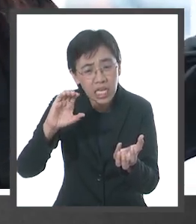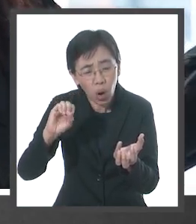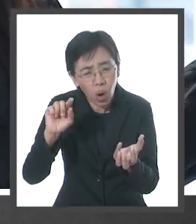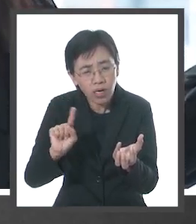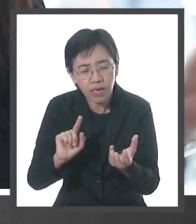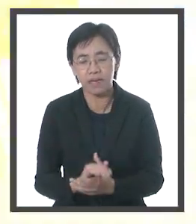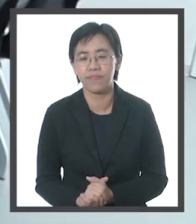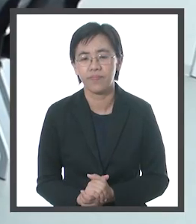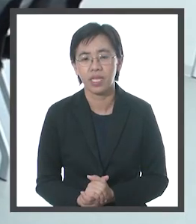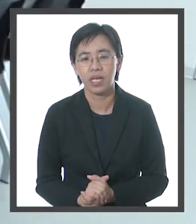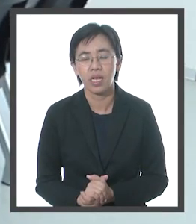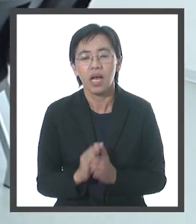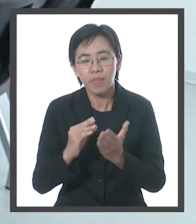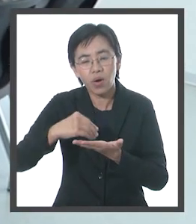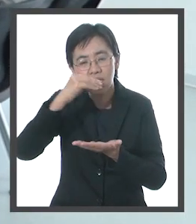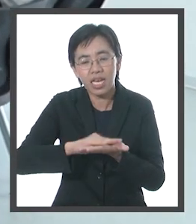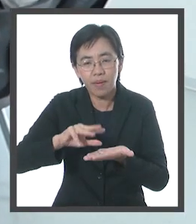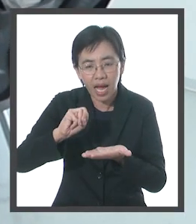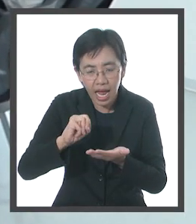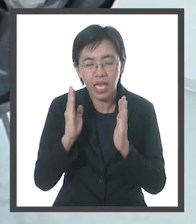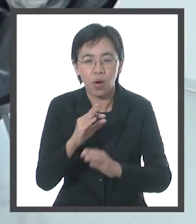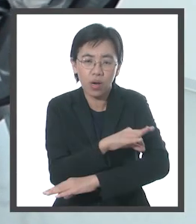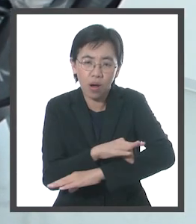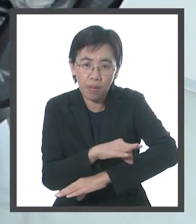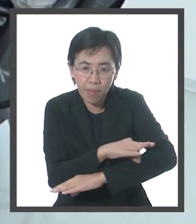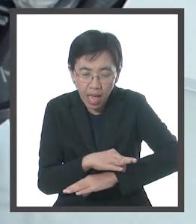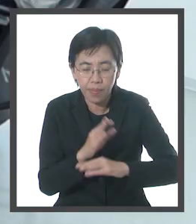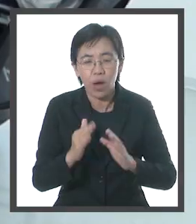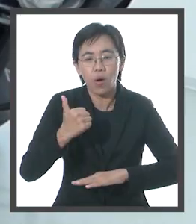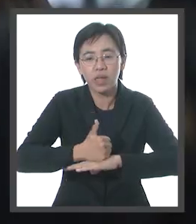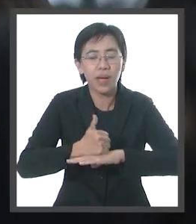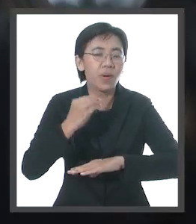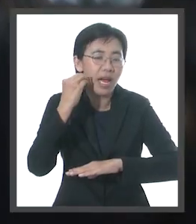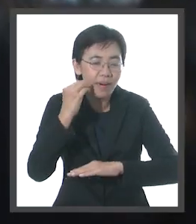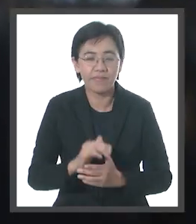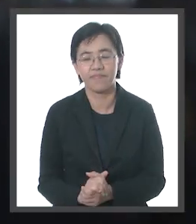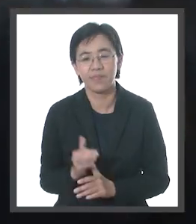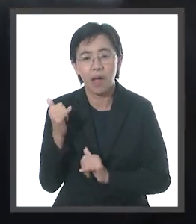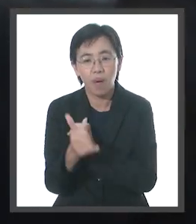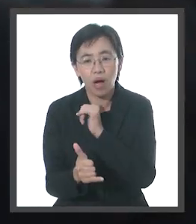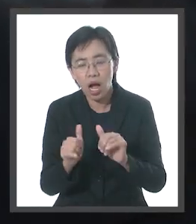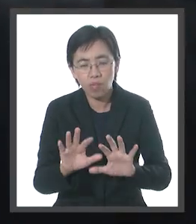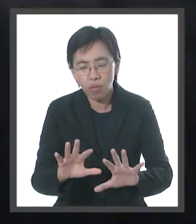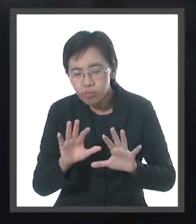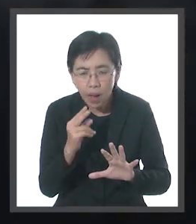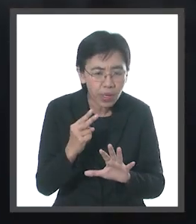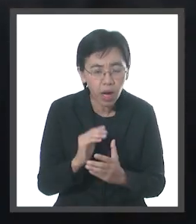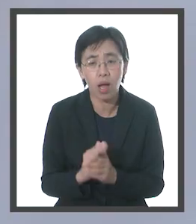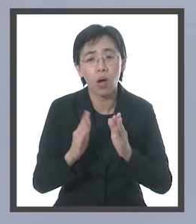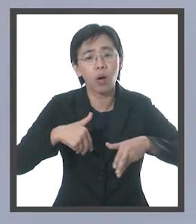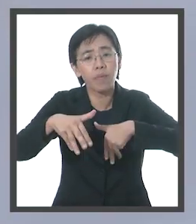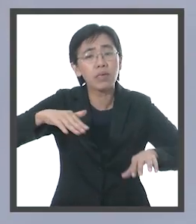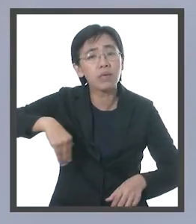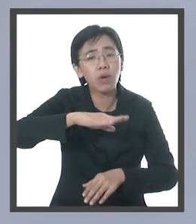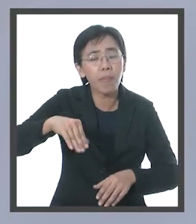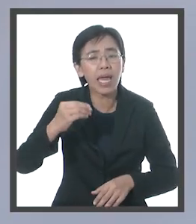ที่มาที่นี่โดยมากก็จะมีนักศึกษาสถาปนิกหรือแม้แต่คนที่เป็นเจ้าของบ้านเอง เพราะฉะนั้นเนี่ยประชาชนคนทั่วไป